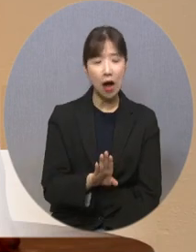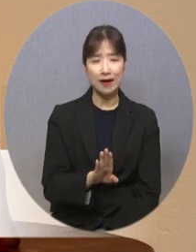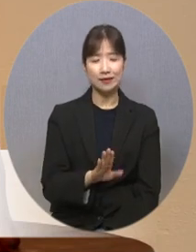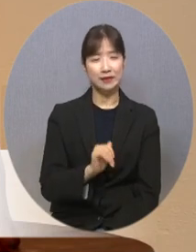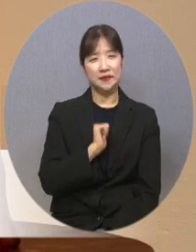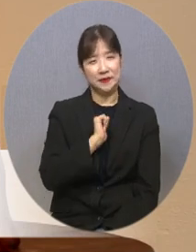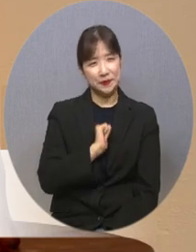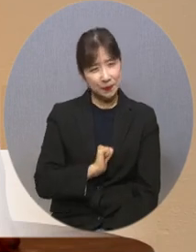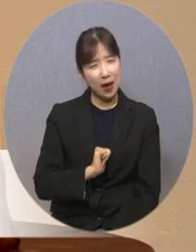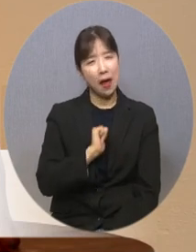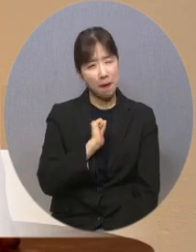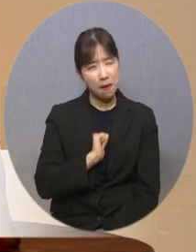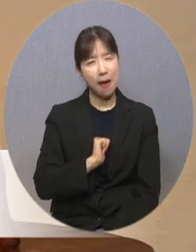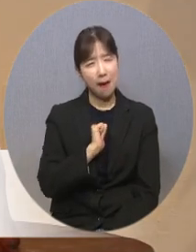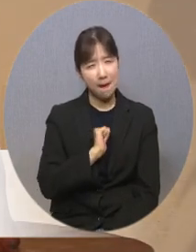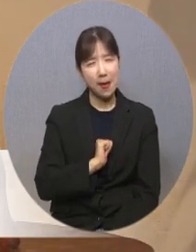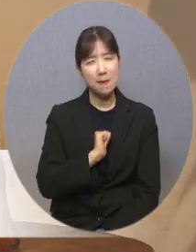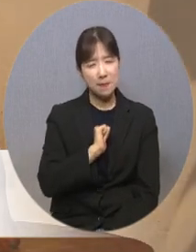어느 순간에